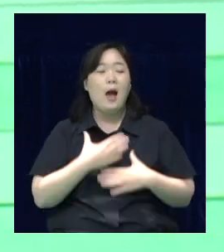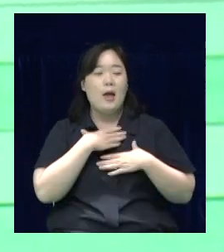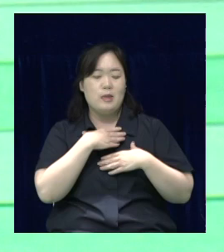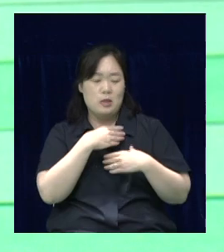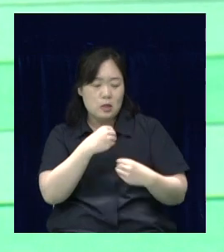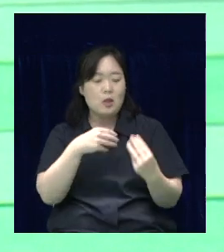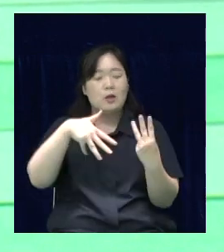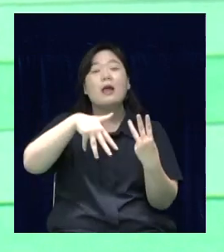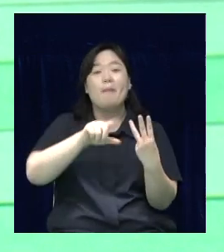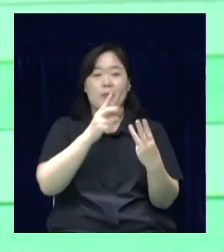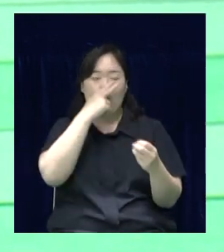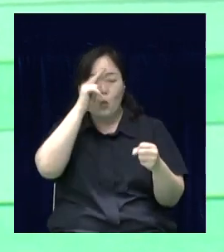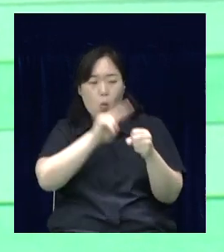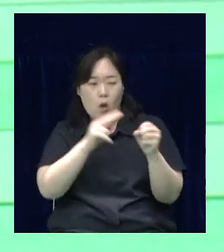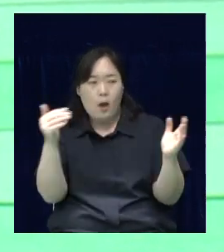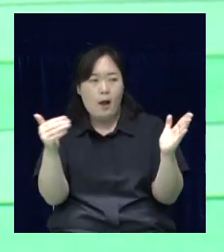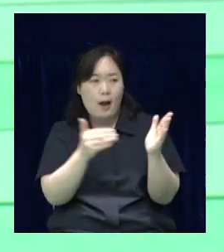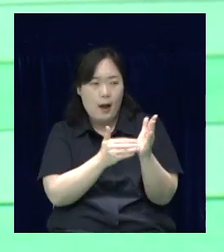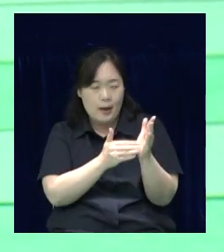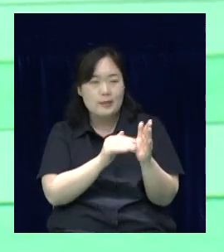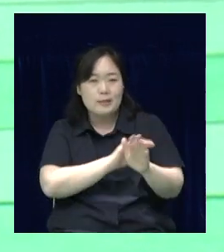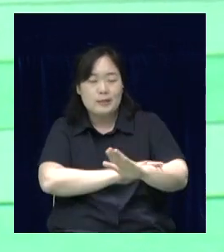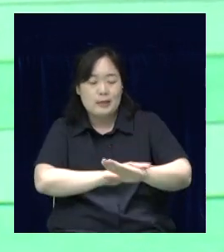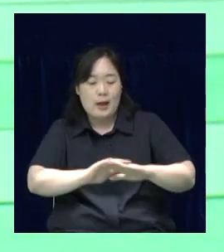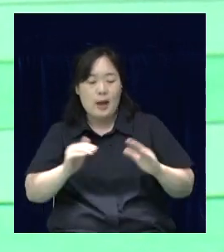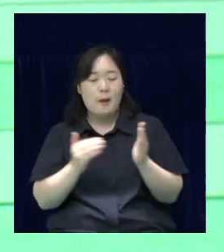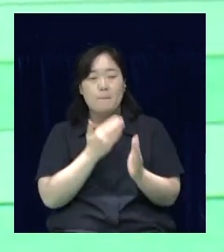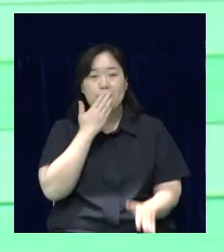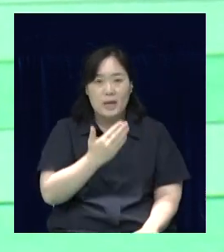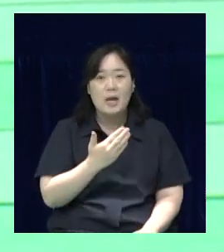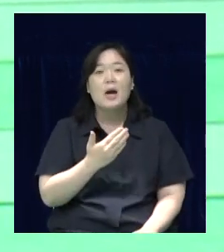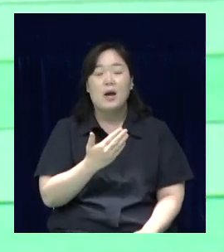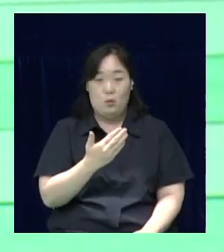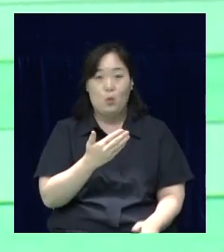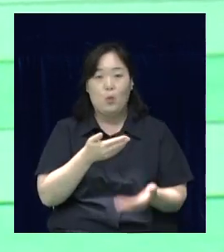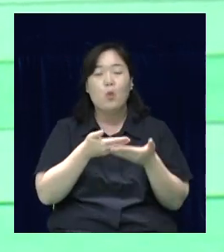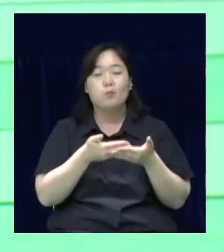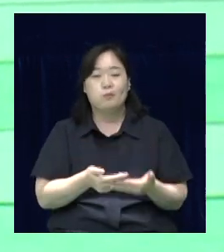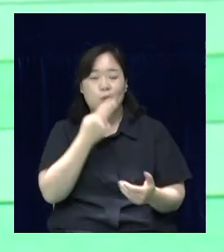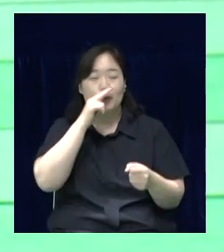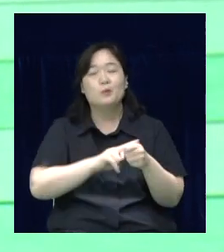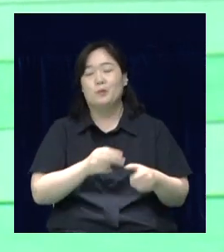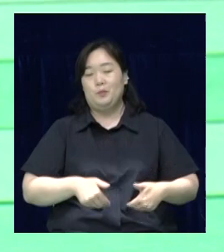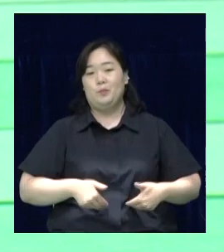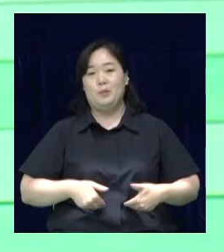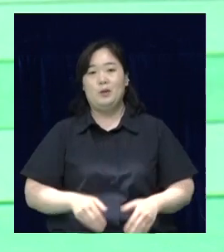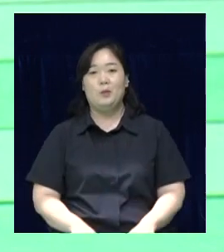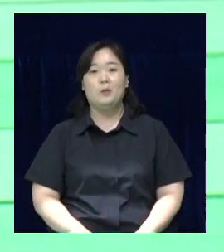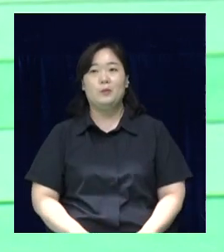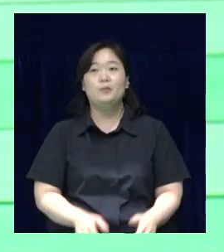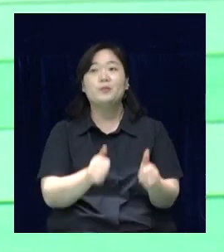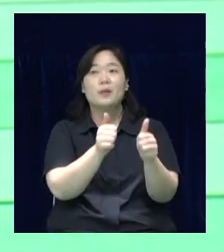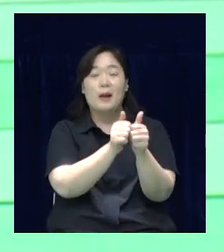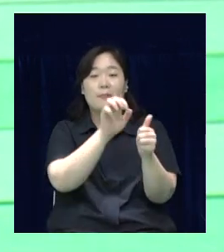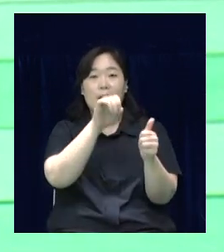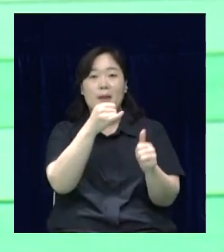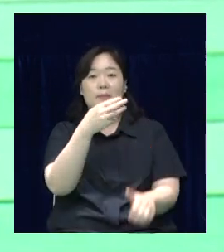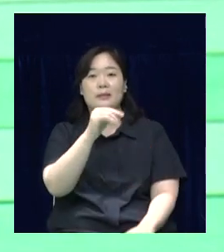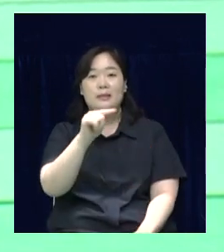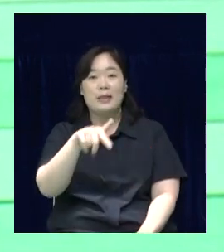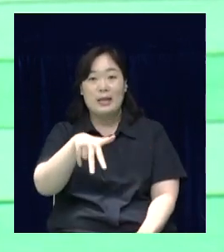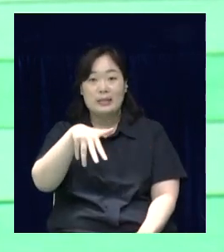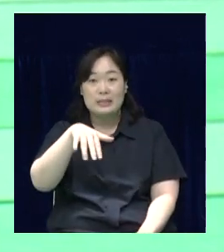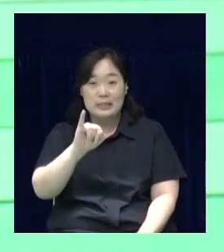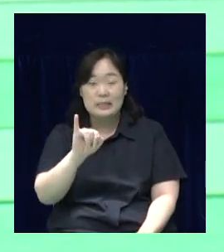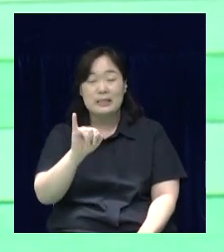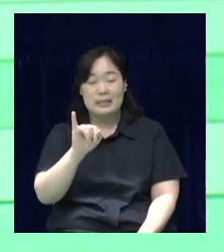시기까지 완수할 수 있도록 기록을 신청하는 것이 굉장히 중요한 전략이라고 생각됩니다. 네, 잠시 후부터 이제 남자 벤치프레스부 경기가 이어질 예정인데요. 저희는 잠시